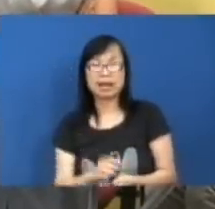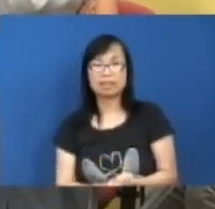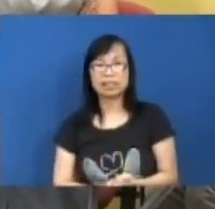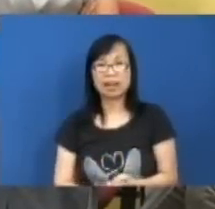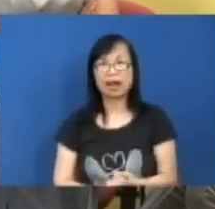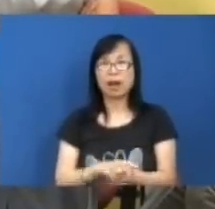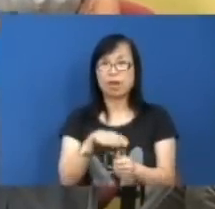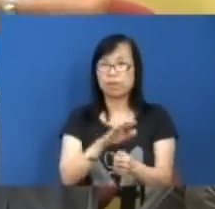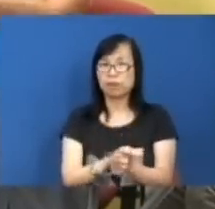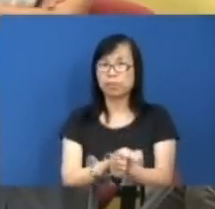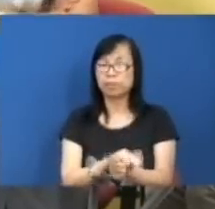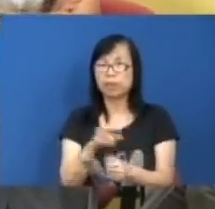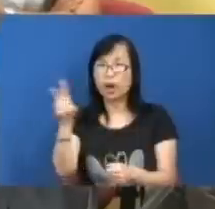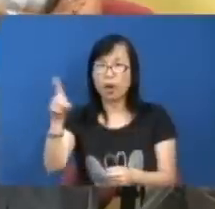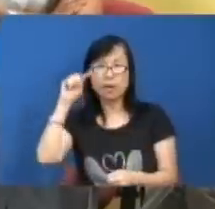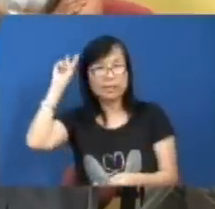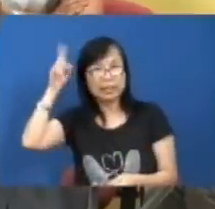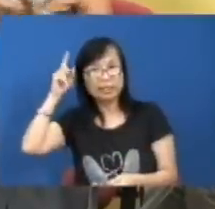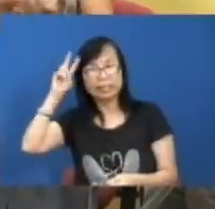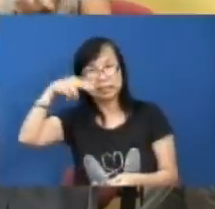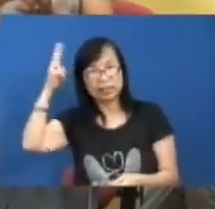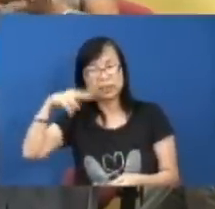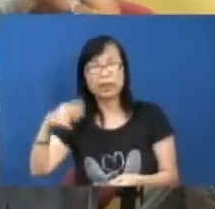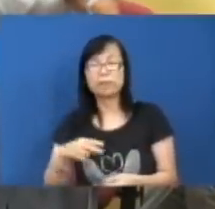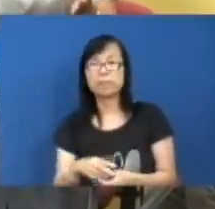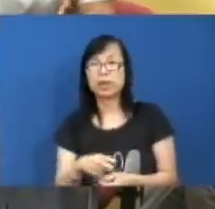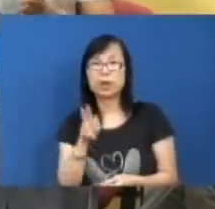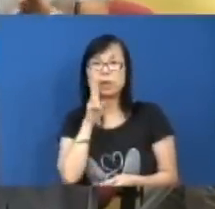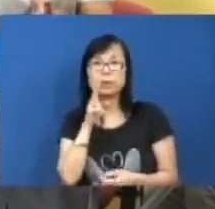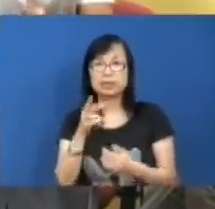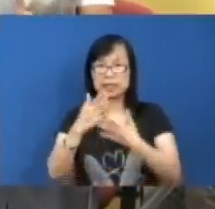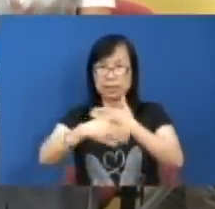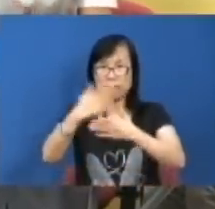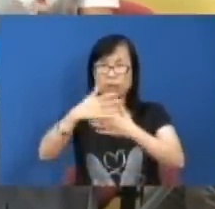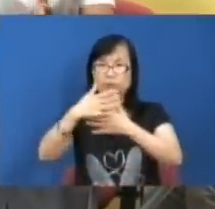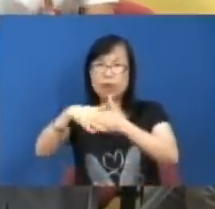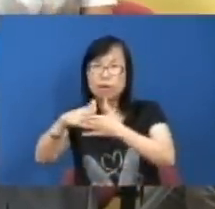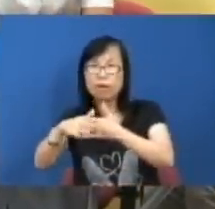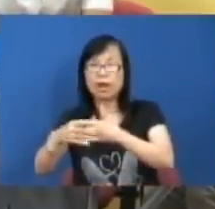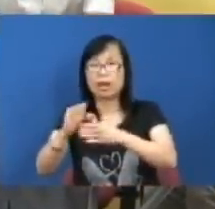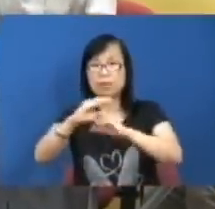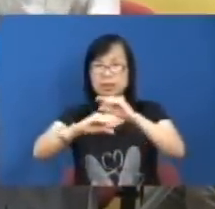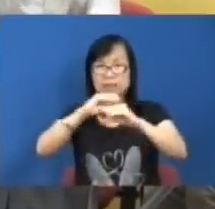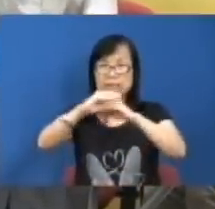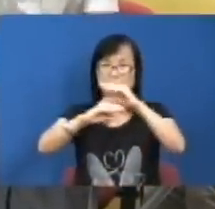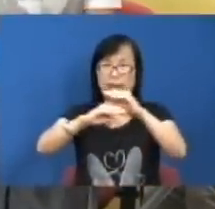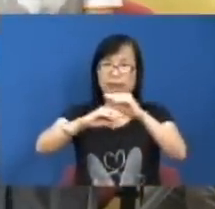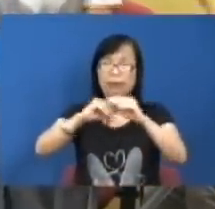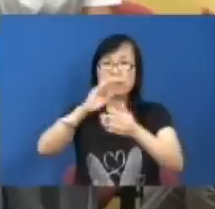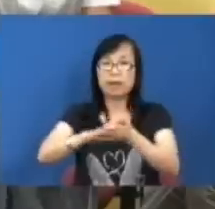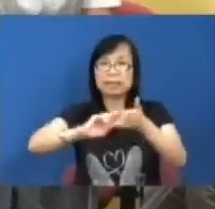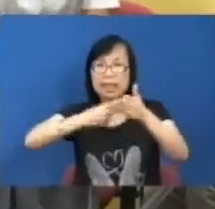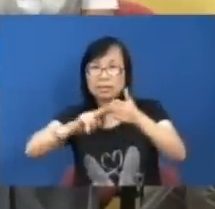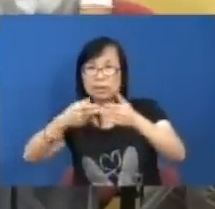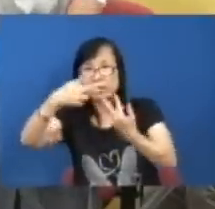家 係啦。 咁我又都講過話，經常如果我哋譬如外牆啲飛龍啊，做搭棚咧，打咗拉伯螺絲咁，嗰啲